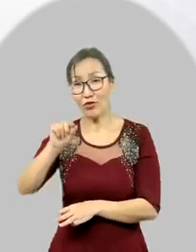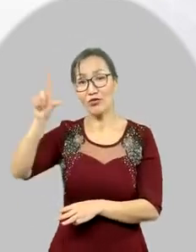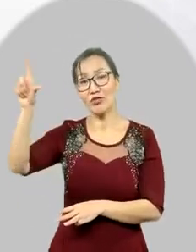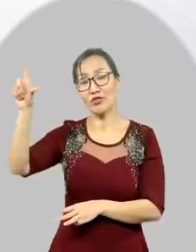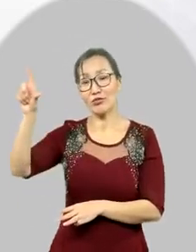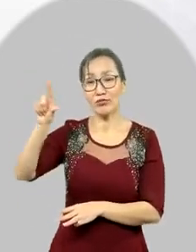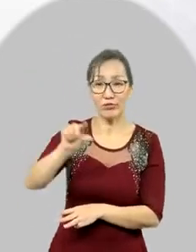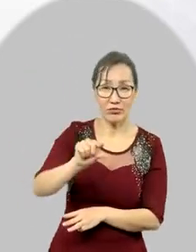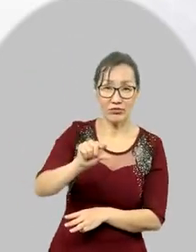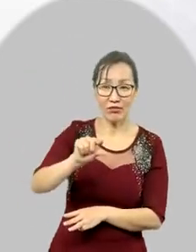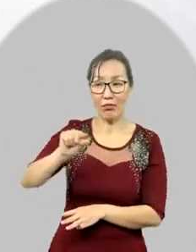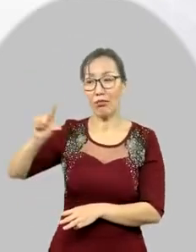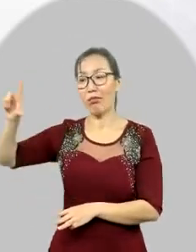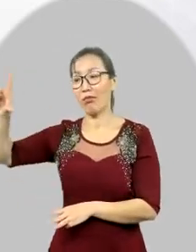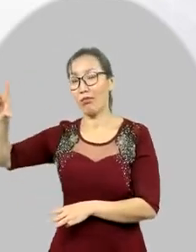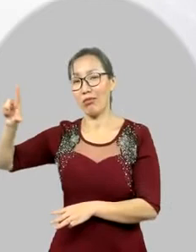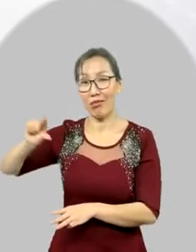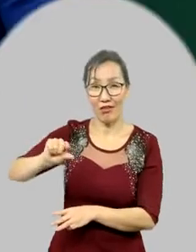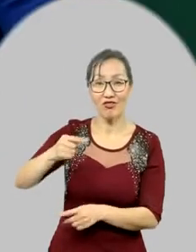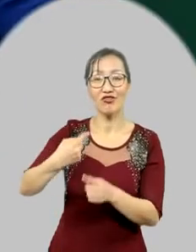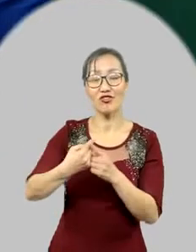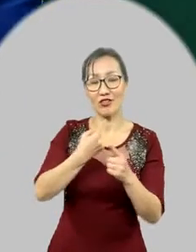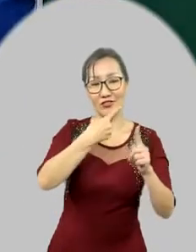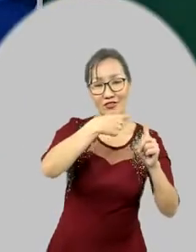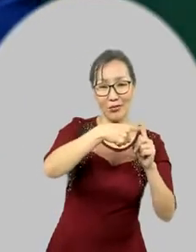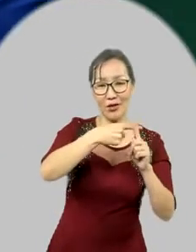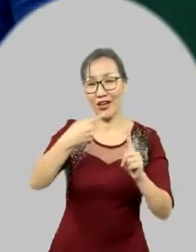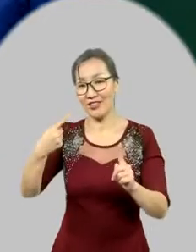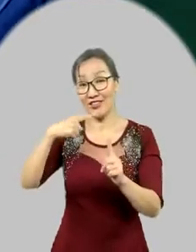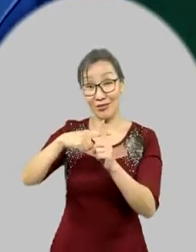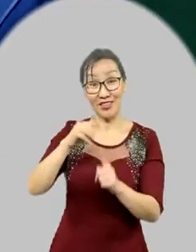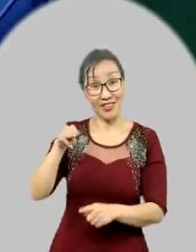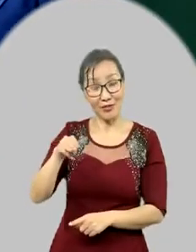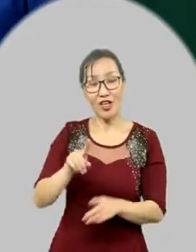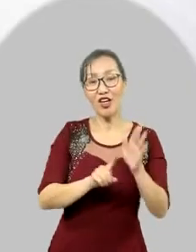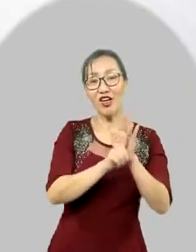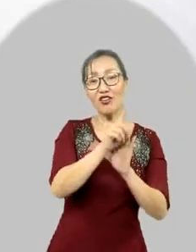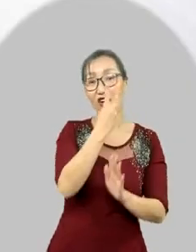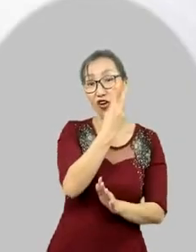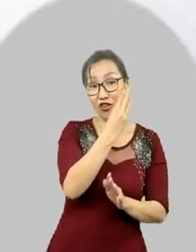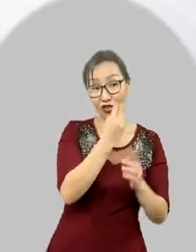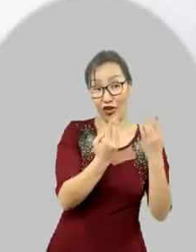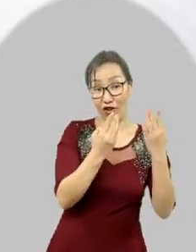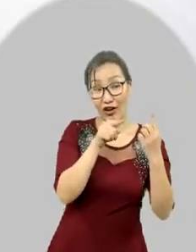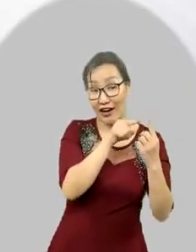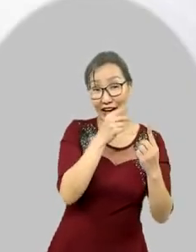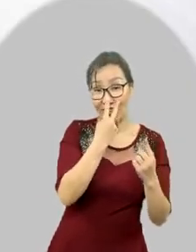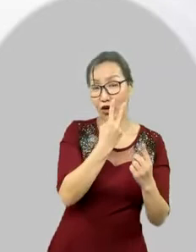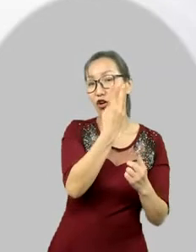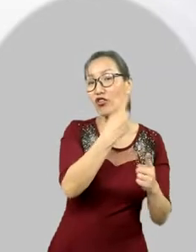өссөн, буурсан ийм зүйл ажиглагдаж байна. За тэгвэл эхний 2 тоог ажиглая. 2-оор нэмэгдсэн